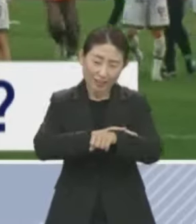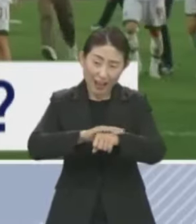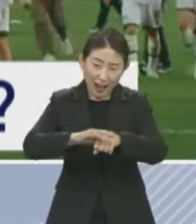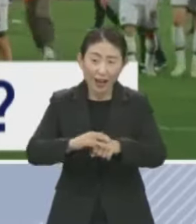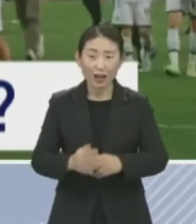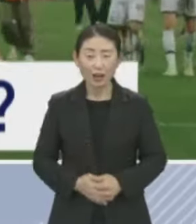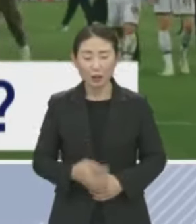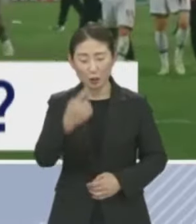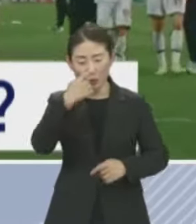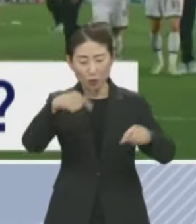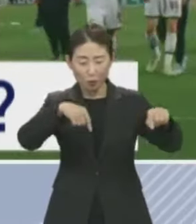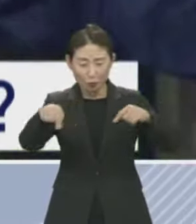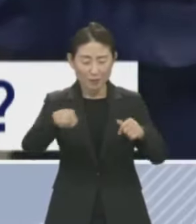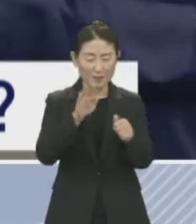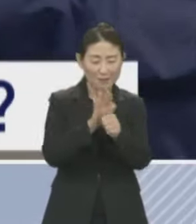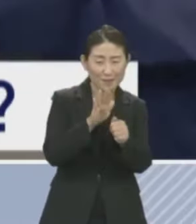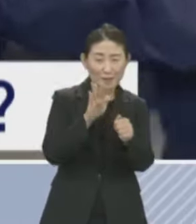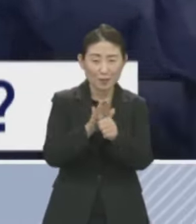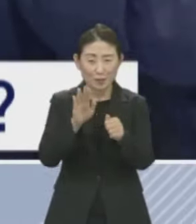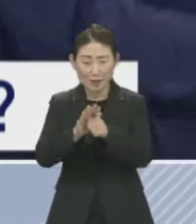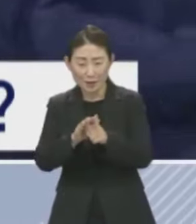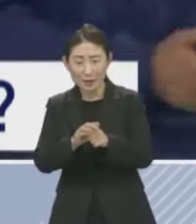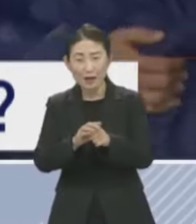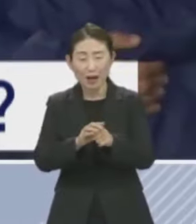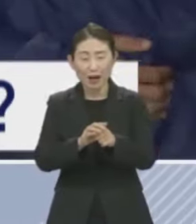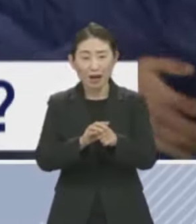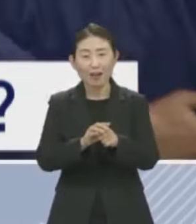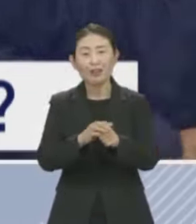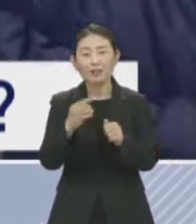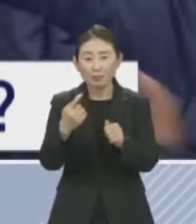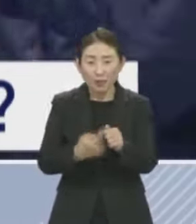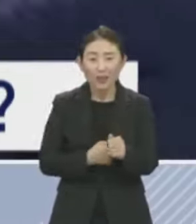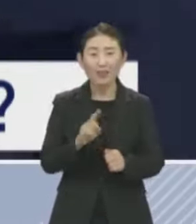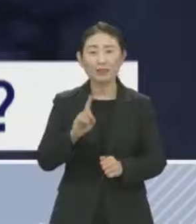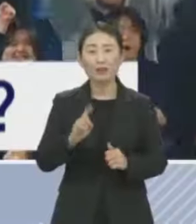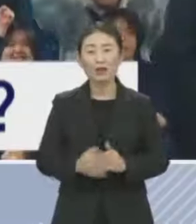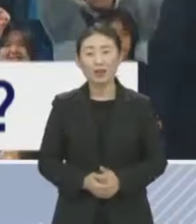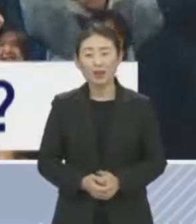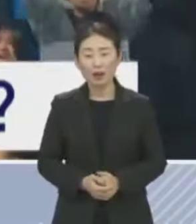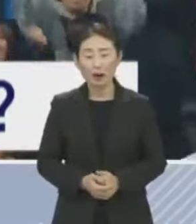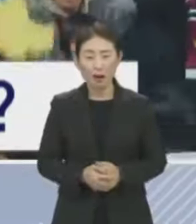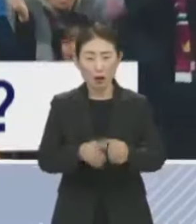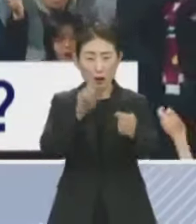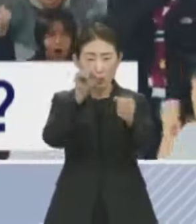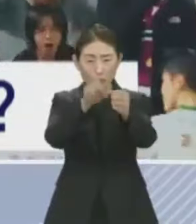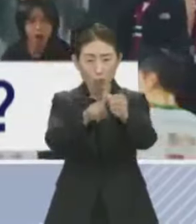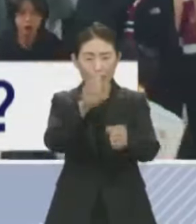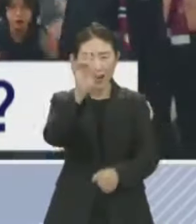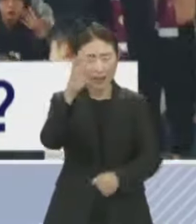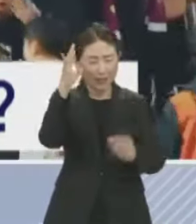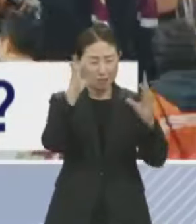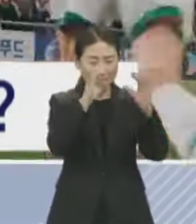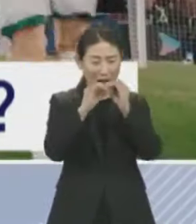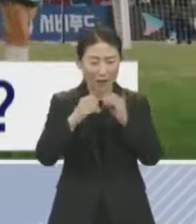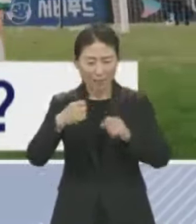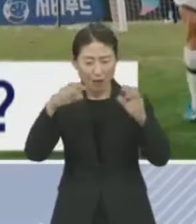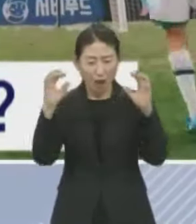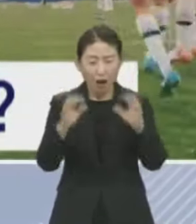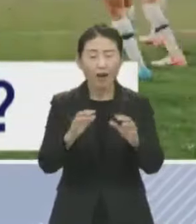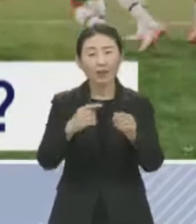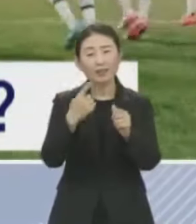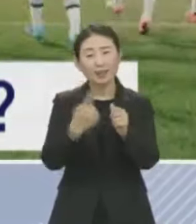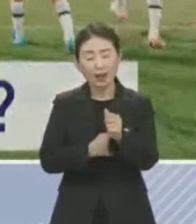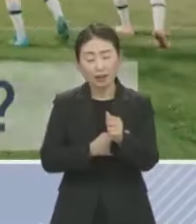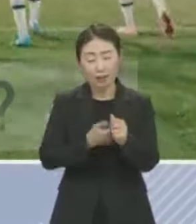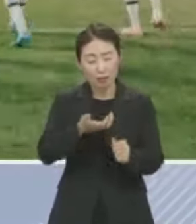지원스텝 코칭스텝이 3위치가 돼서 그 하나의 목표를 향해서 또 같이 이렇게 힘을 합친 게 좋은